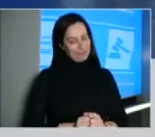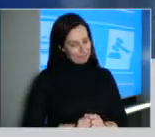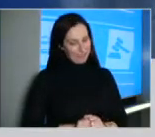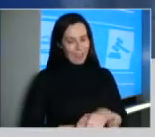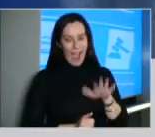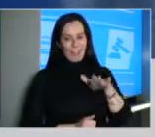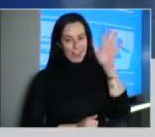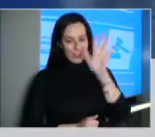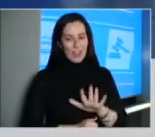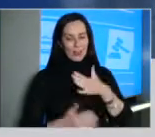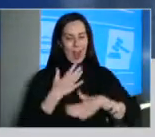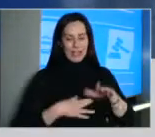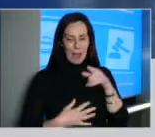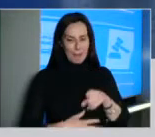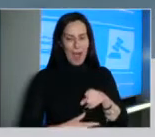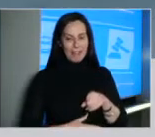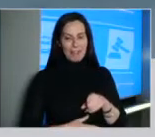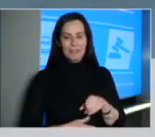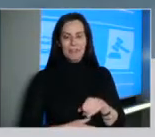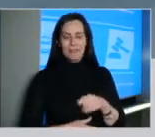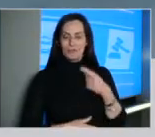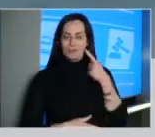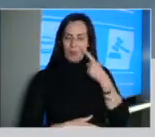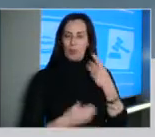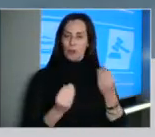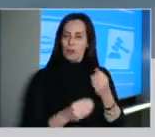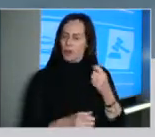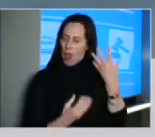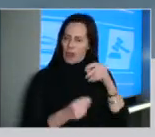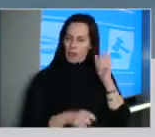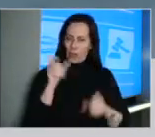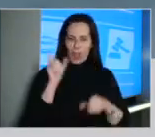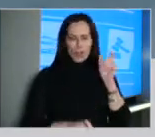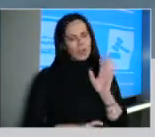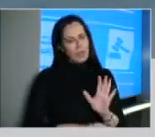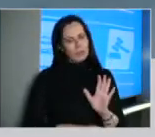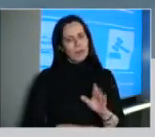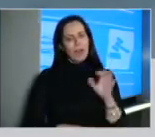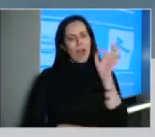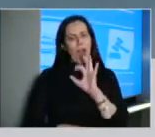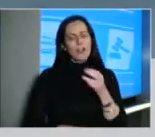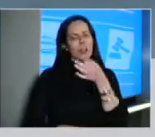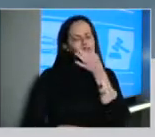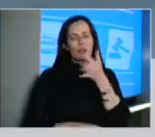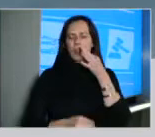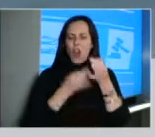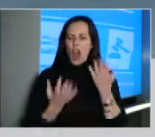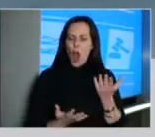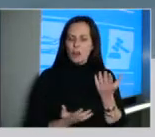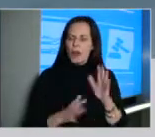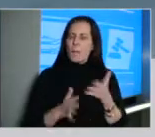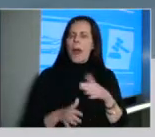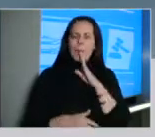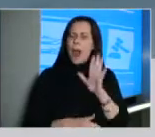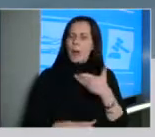אפילו הסרטון הנחמד הזה שמנסה להקליל את הדברים, גורם להרבה מאוד ישראלים עדיין לשאול יותר מדי שאלות. מה